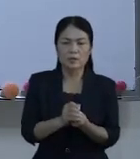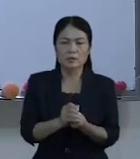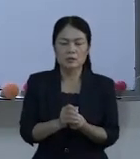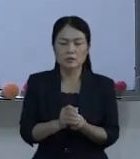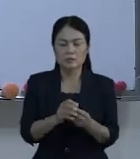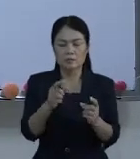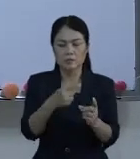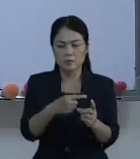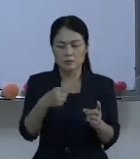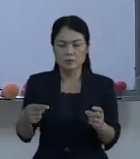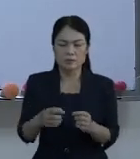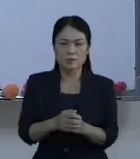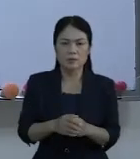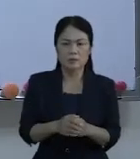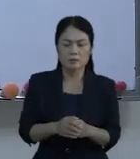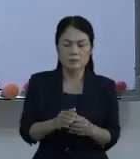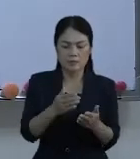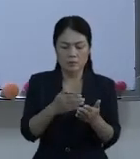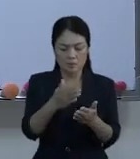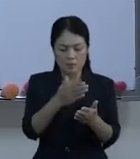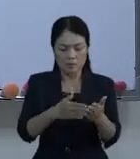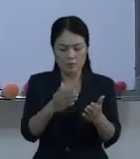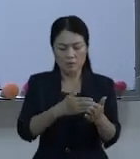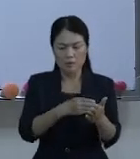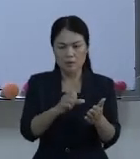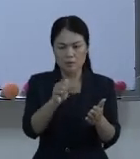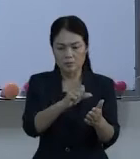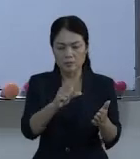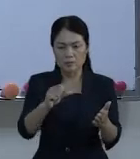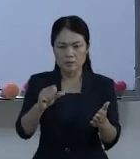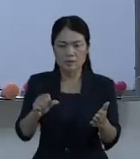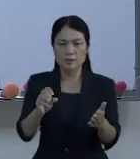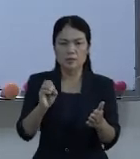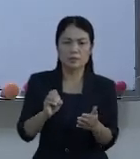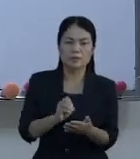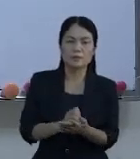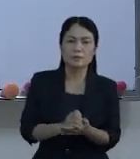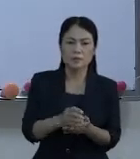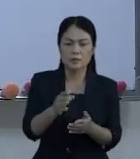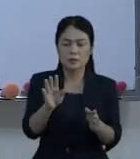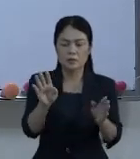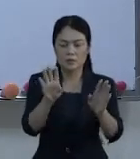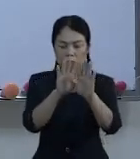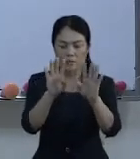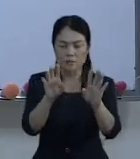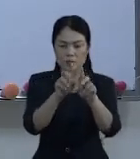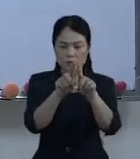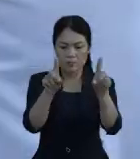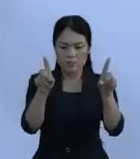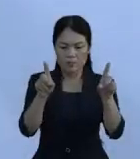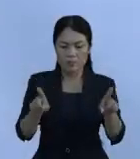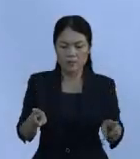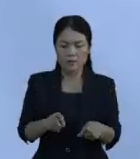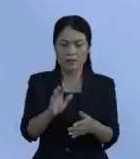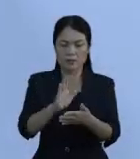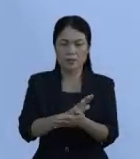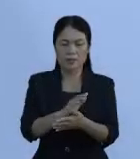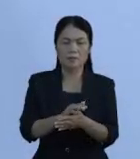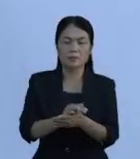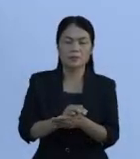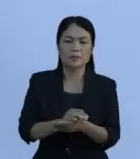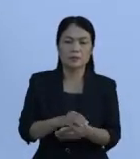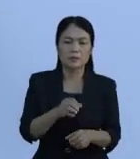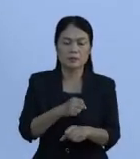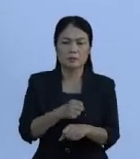liền hai mươi tiết bằng cột tổng tổng tổng sai và lấy con mưa mọc tiền cả đá nơi lấy cả khiên là con đấy và mưa tổng ọc